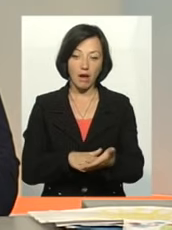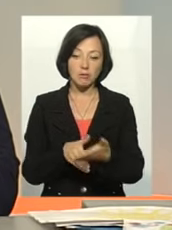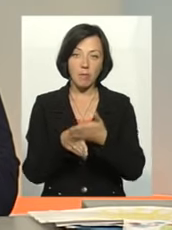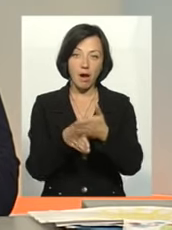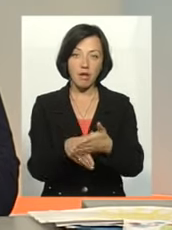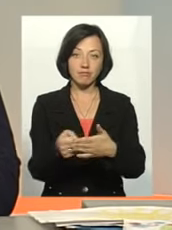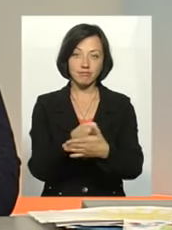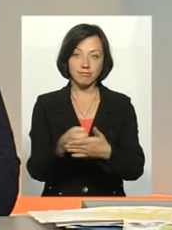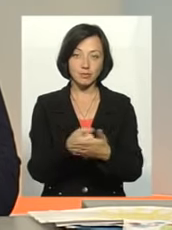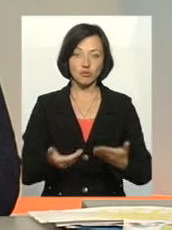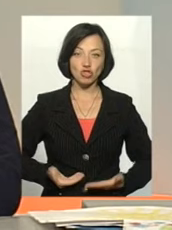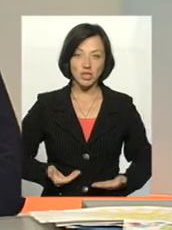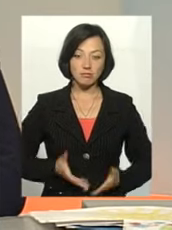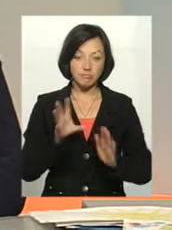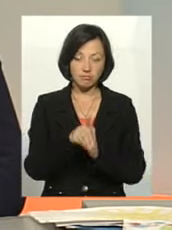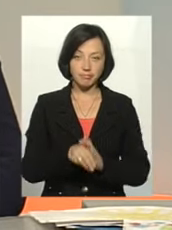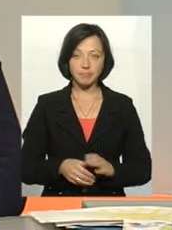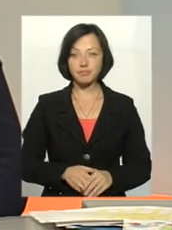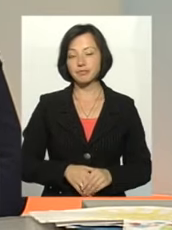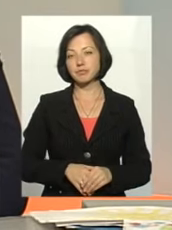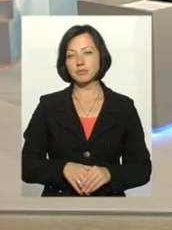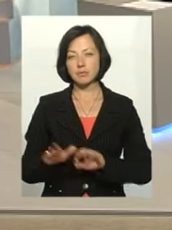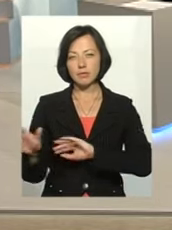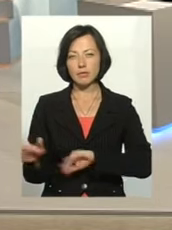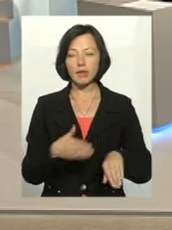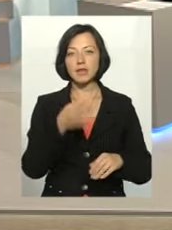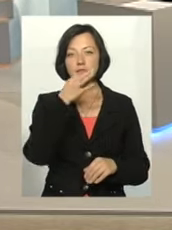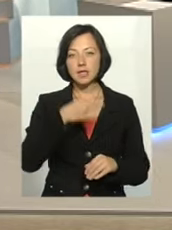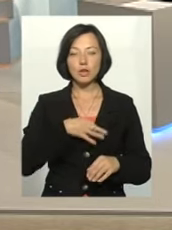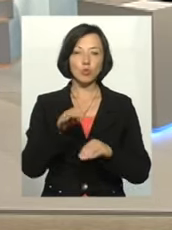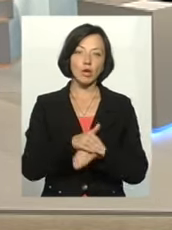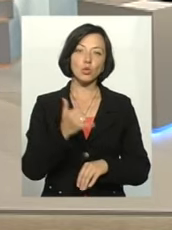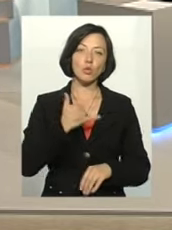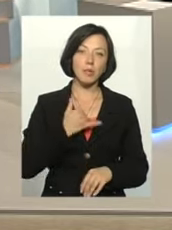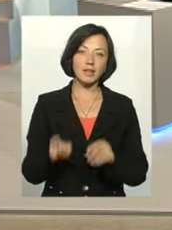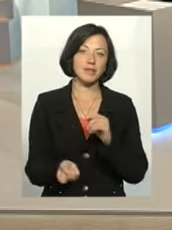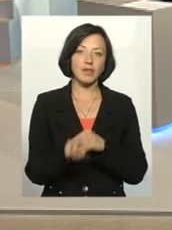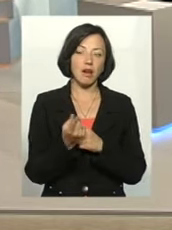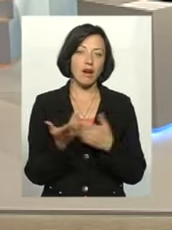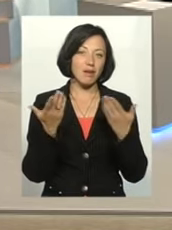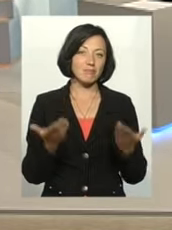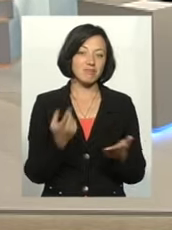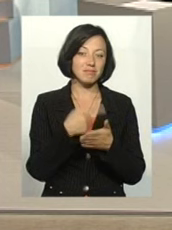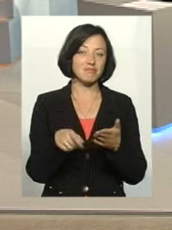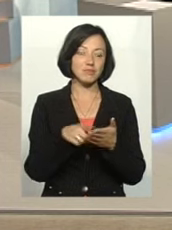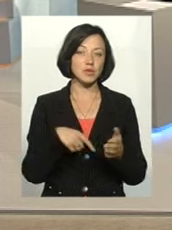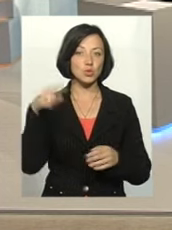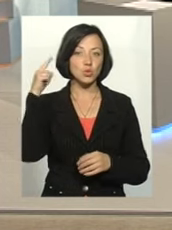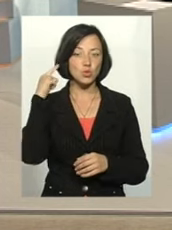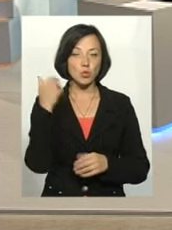помогаем продвигать в жизни. Скажіть, будь ласка, та чи поїдуть? От в мене, наприклад, виникає скепсис, коли я чую від вас,